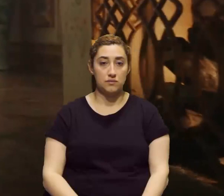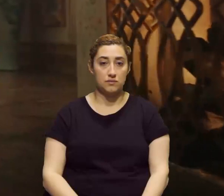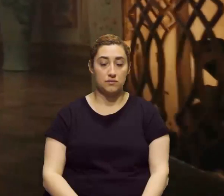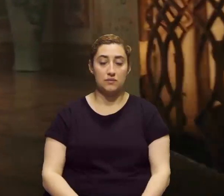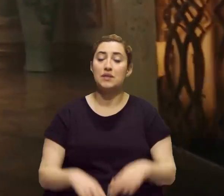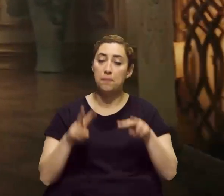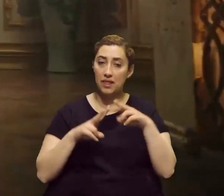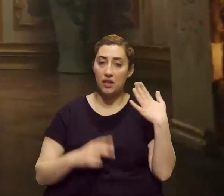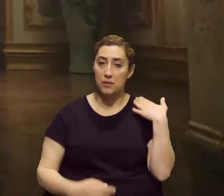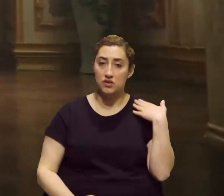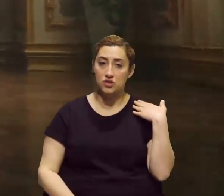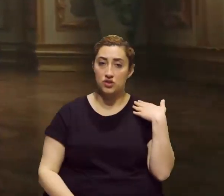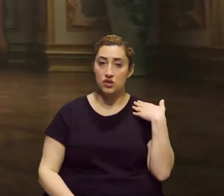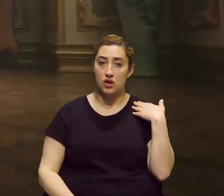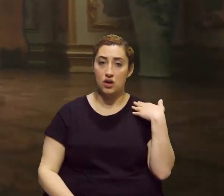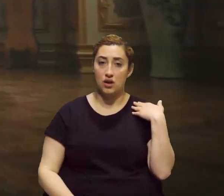Mithat Paşa,